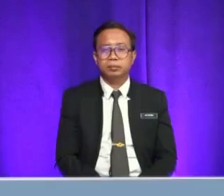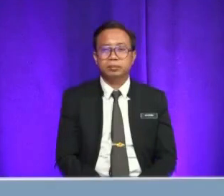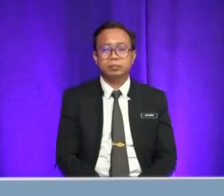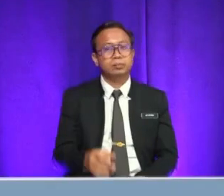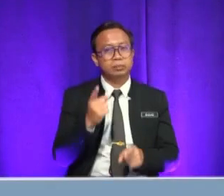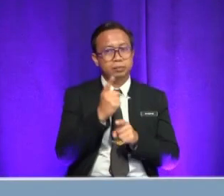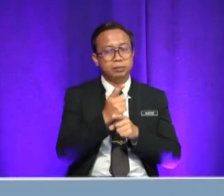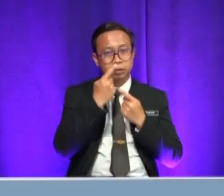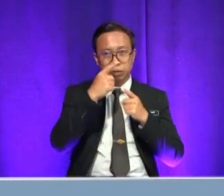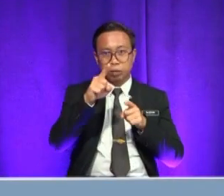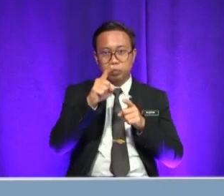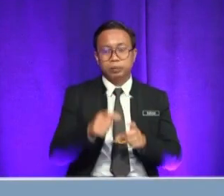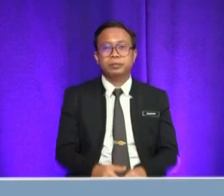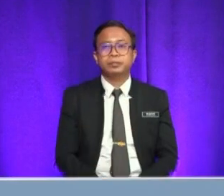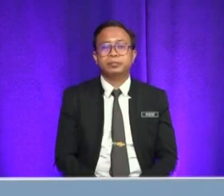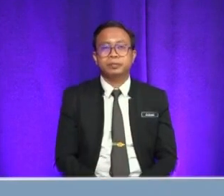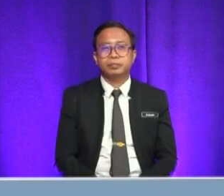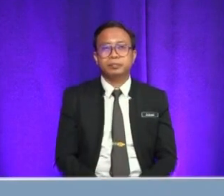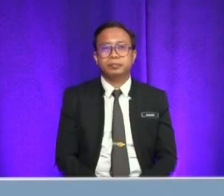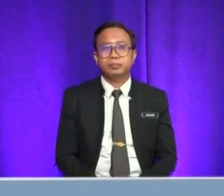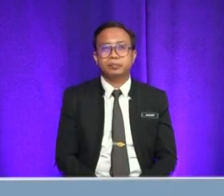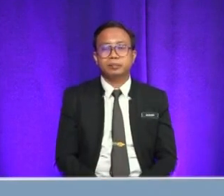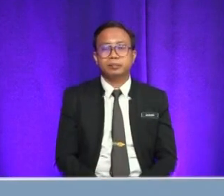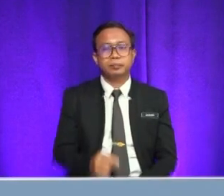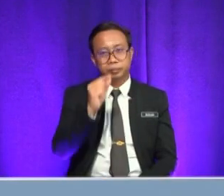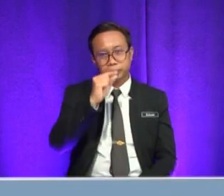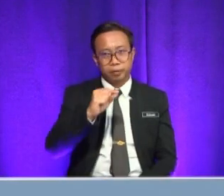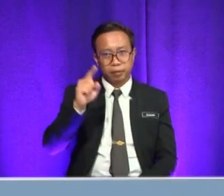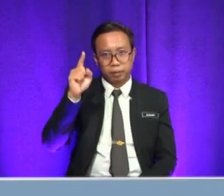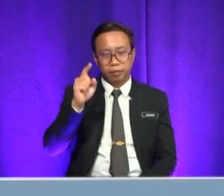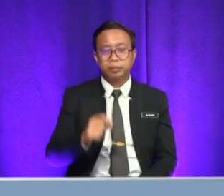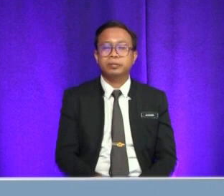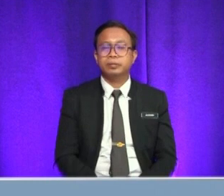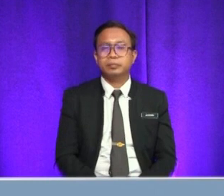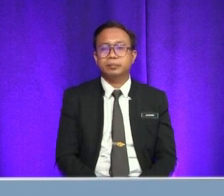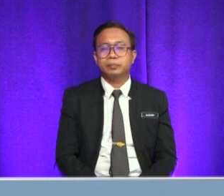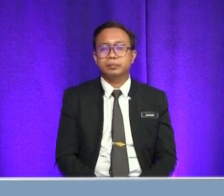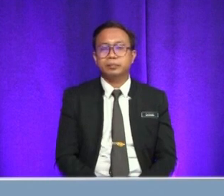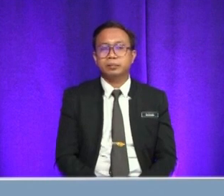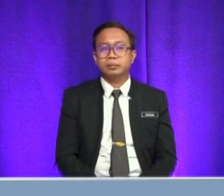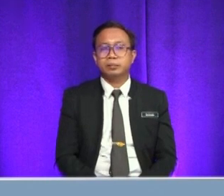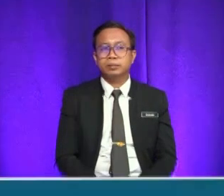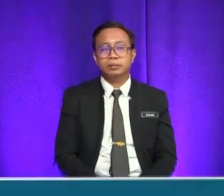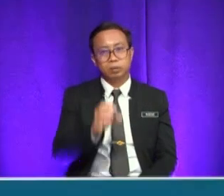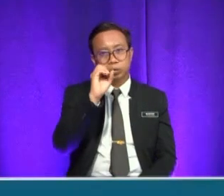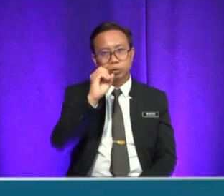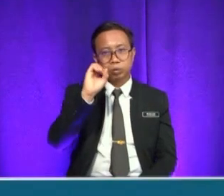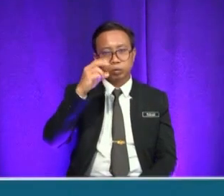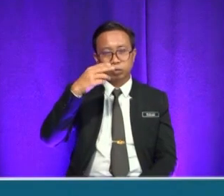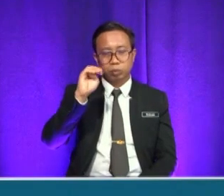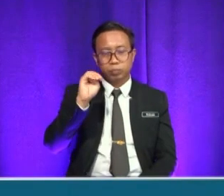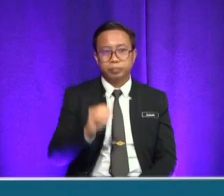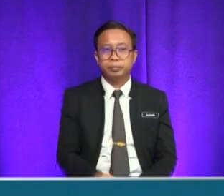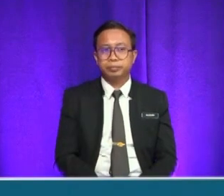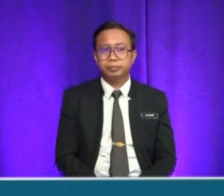Betul juga jawapan tu. Okey, jawapan dia adalah betul. Okey, sebab tadi saya kata jarum penunjuk kedudukan 0 ohm, kata kunci.